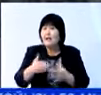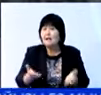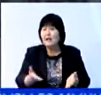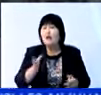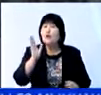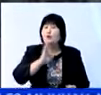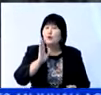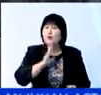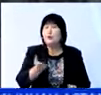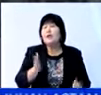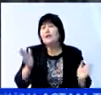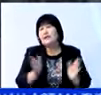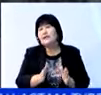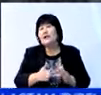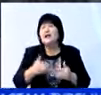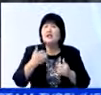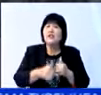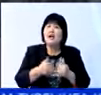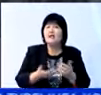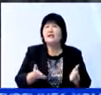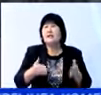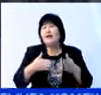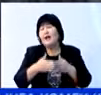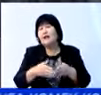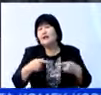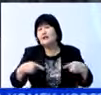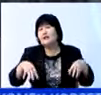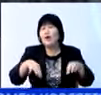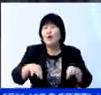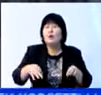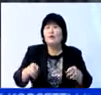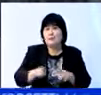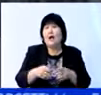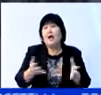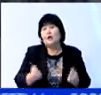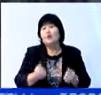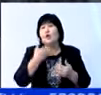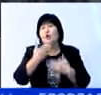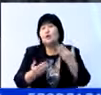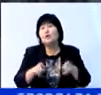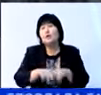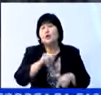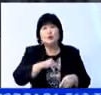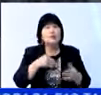су, кіші, шағын қайықтардың кейбір көліктерін алу барысындағы осы сұраныстарға сәйкес түсіндірме жұмыстарын жүргіздік.